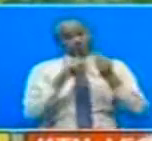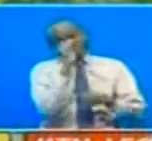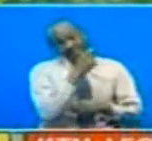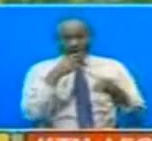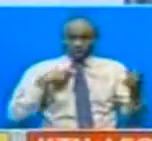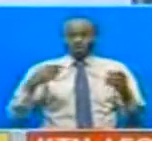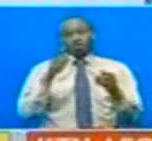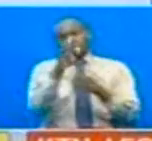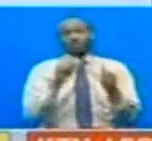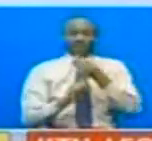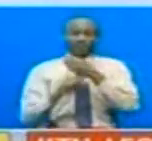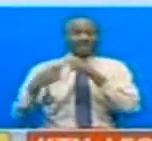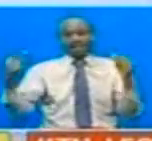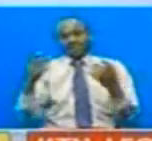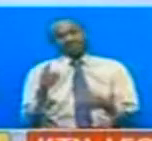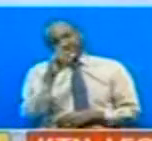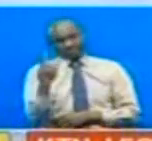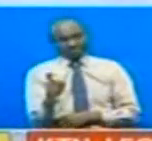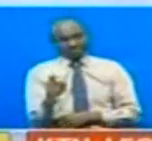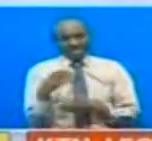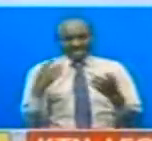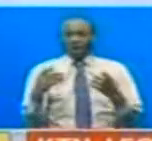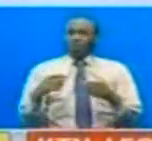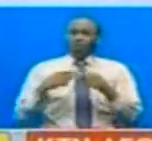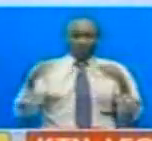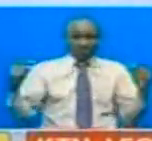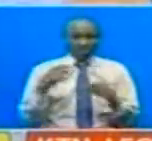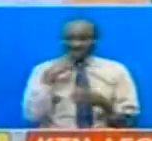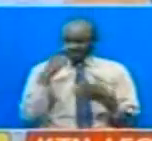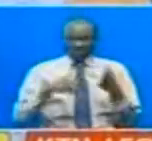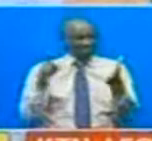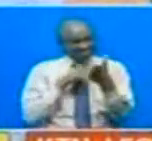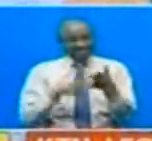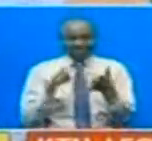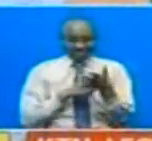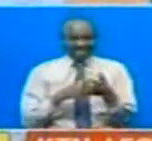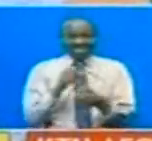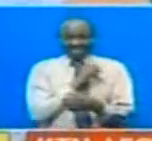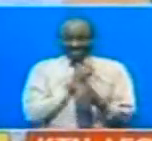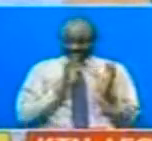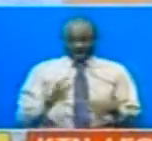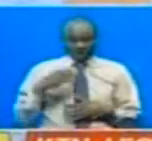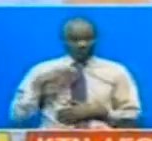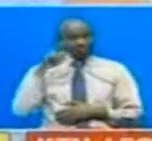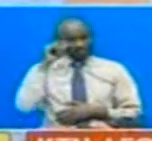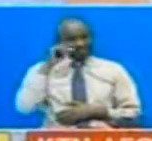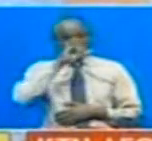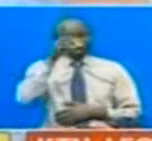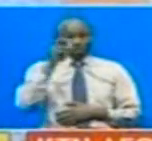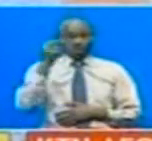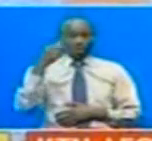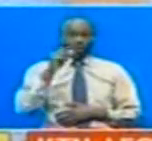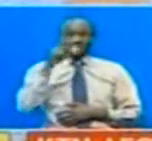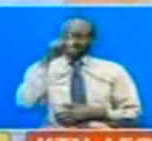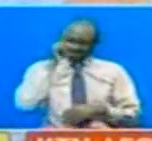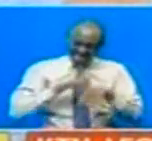are with the enemy. Hata hivyo, wanasiasa upinzani wameendeleza ukosoaji. Seneta wa Mombasa Hassan Omar amesema kupitishwa kwa mswada